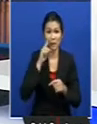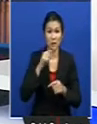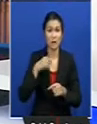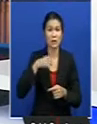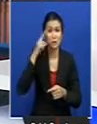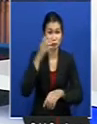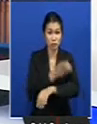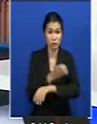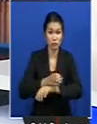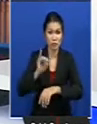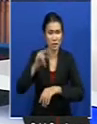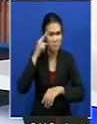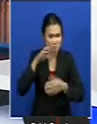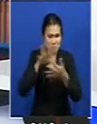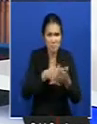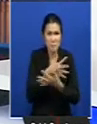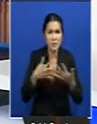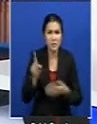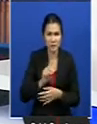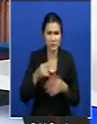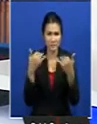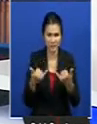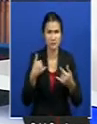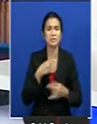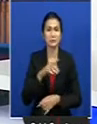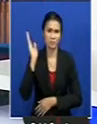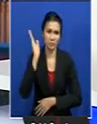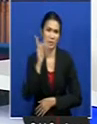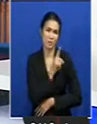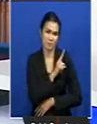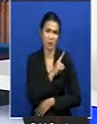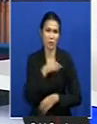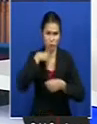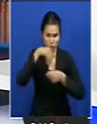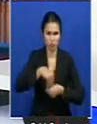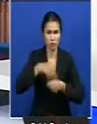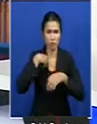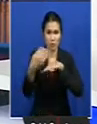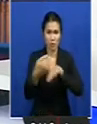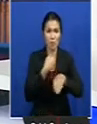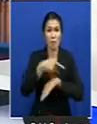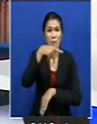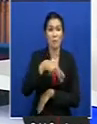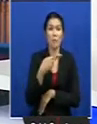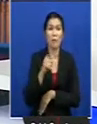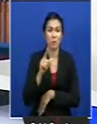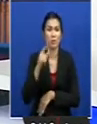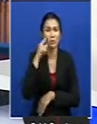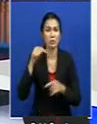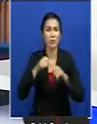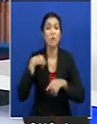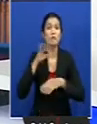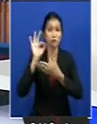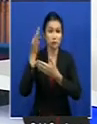างอยุธยานี้จะมีมาตรการรองรับอย่างไรบ้างตอนนี้คุณอิทธิพัฒน์ปิณโรจน์เรานะคะก่อติดอยู่แล้วที่ถนนพหลโยธินขาเข้าช่วงฟิวเจอร์พ